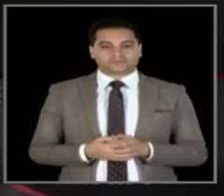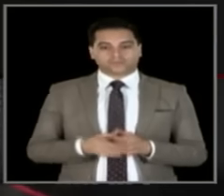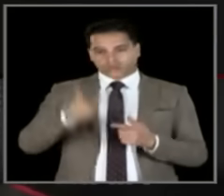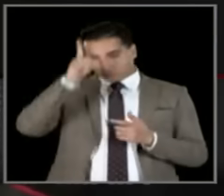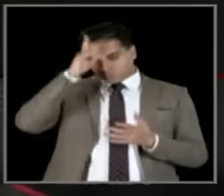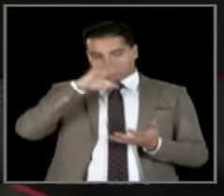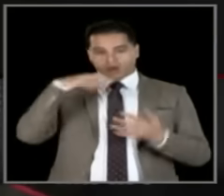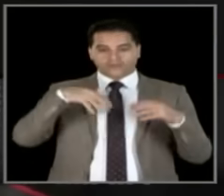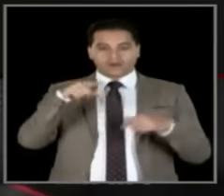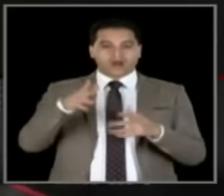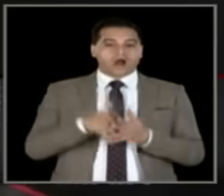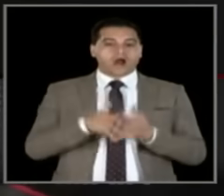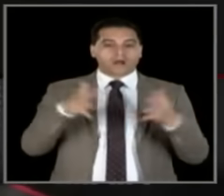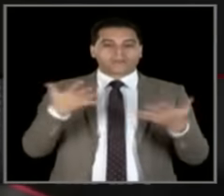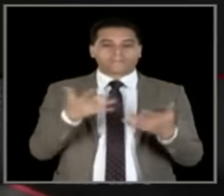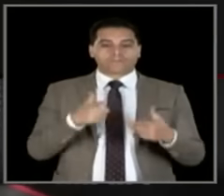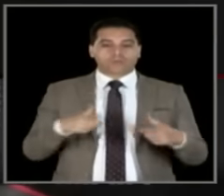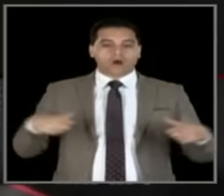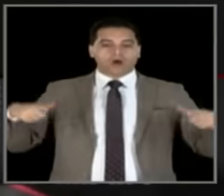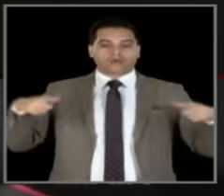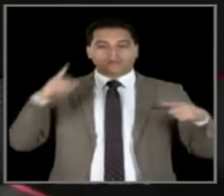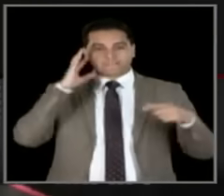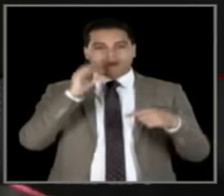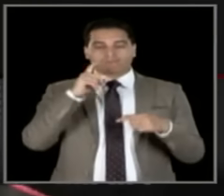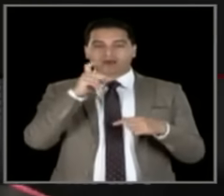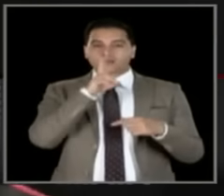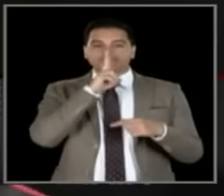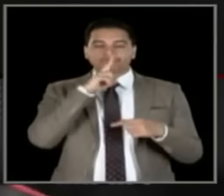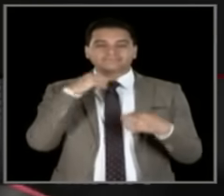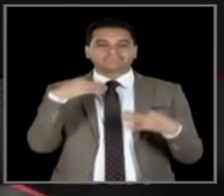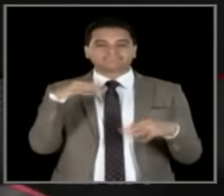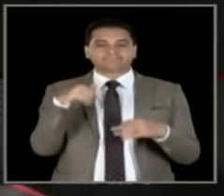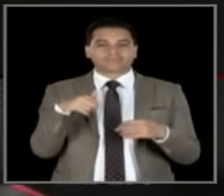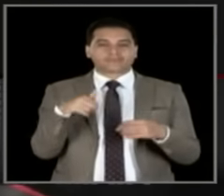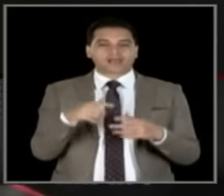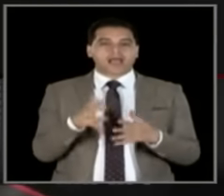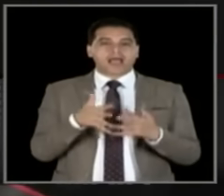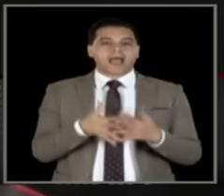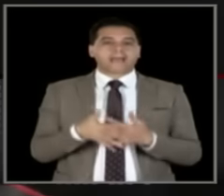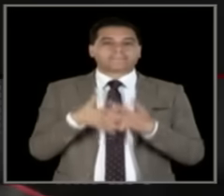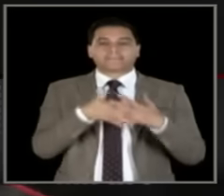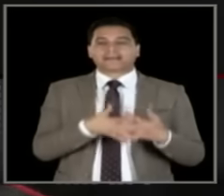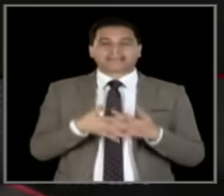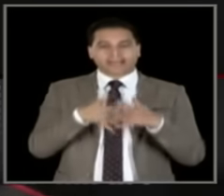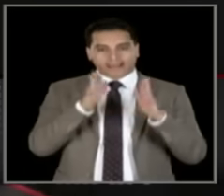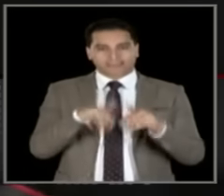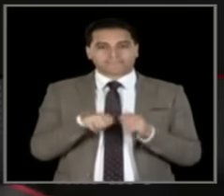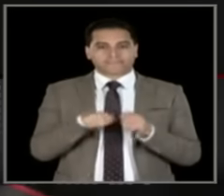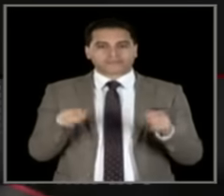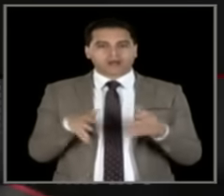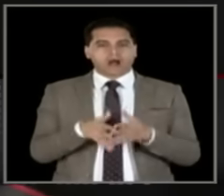جغرافيا. ما هي أكبر بحيرة عذبة بأمريكا الوسطى من حيث المساحة؟